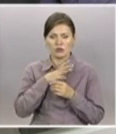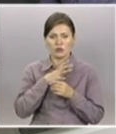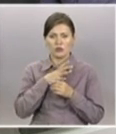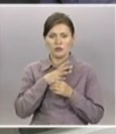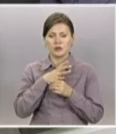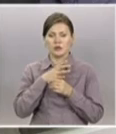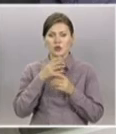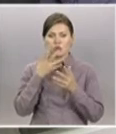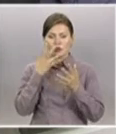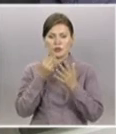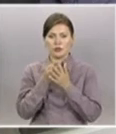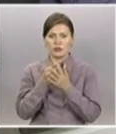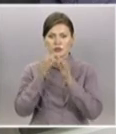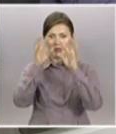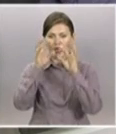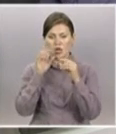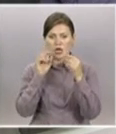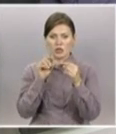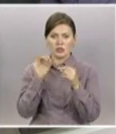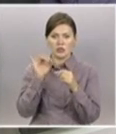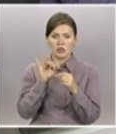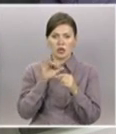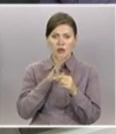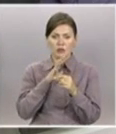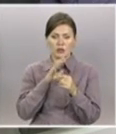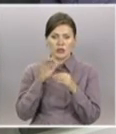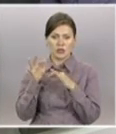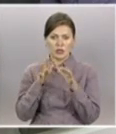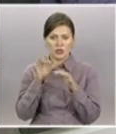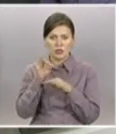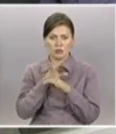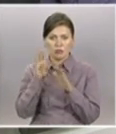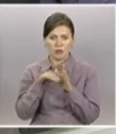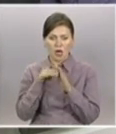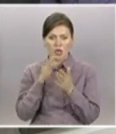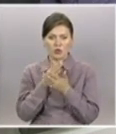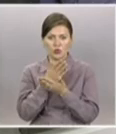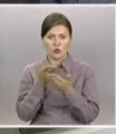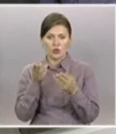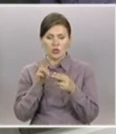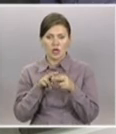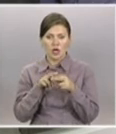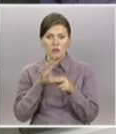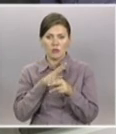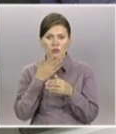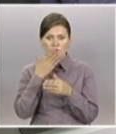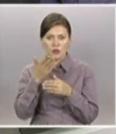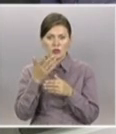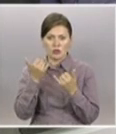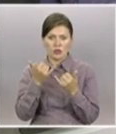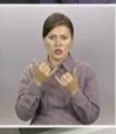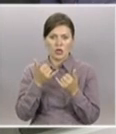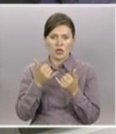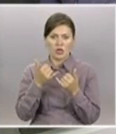болғандықтан өздеріне заңға қайшы және өздеріне қайшы келетін дінге бағынып кетіп жатыр. Соғандықтан мен сұрайын деп едім, нұржан аға,